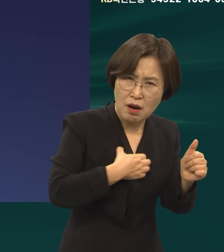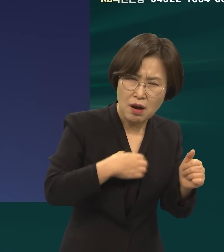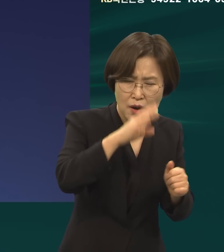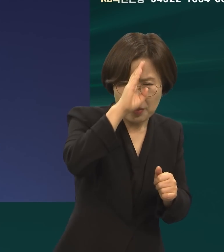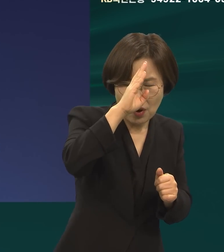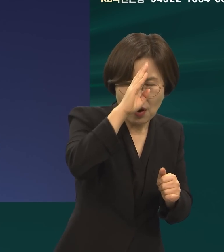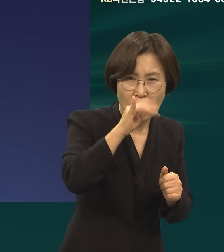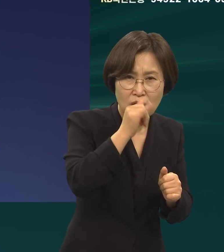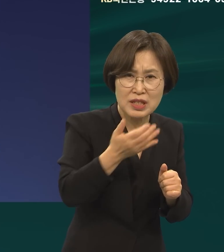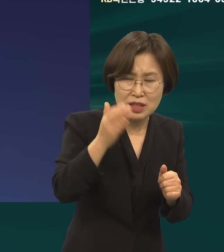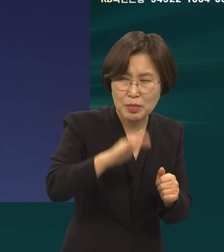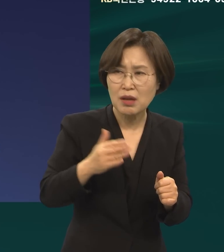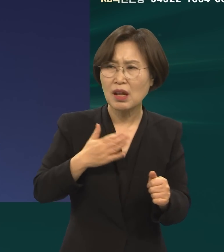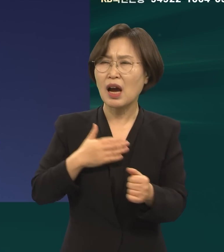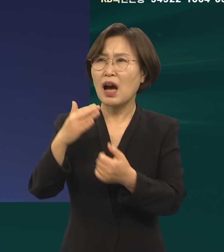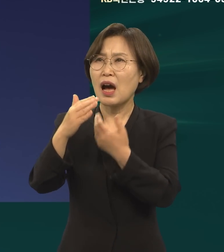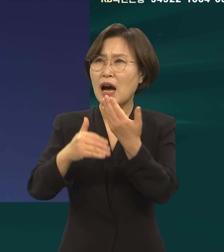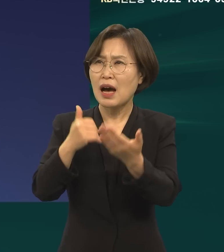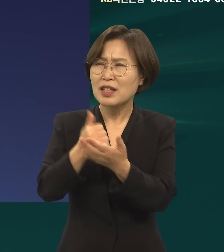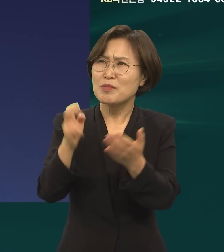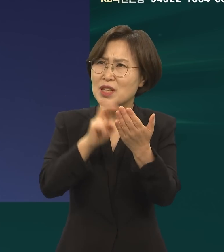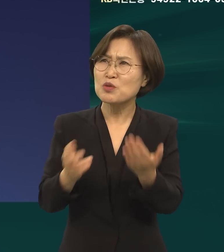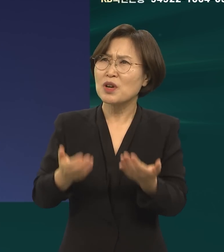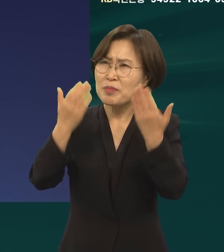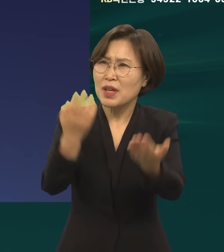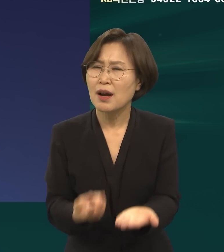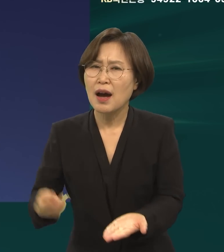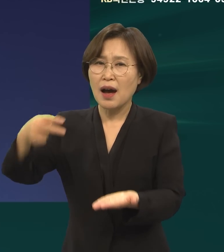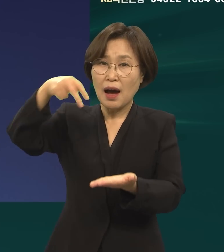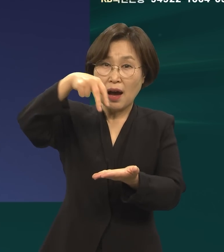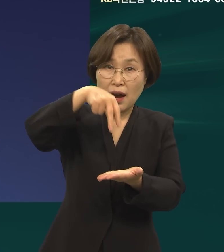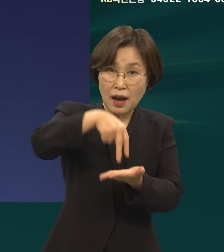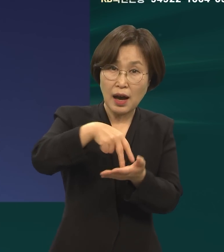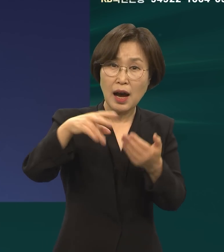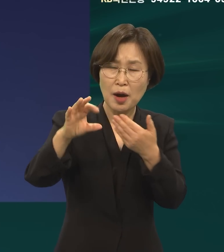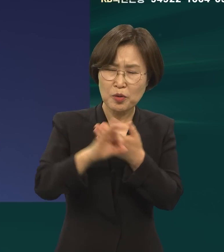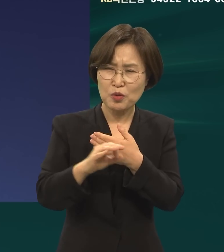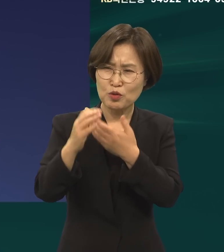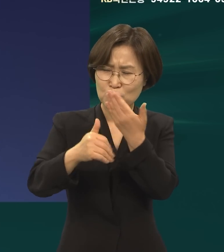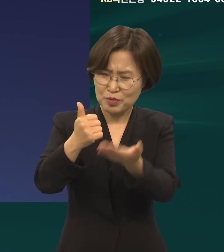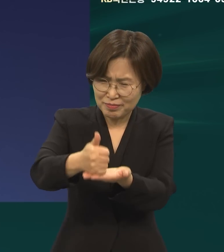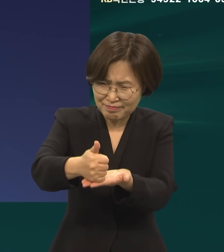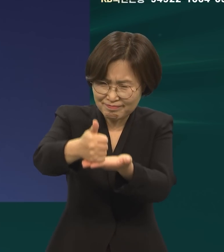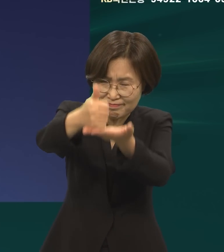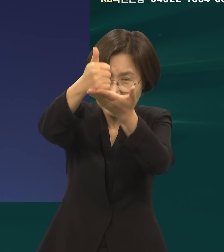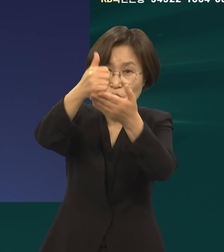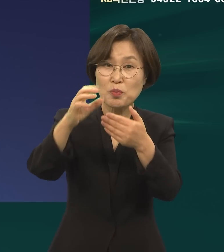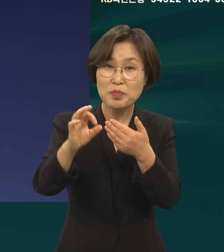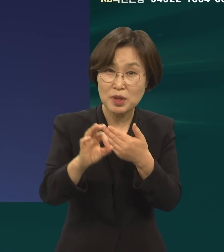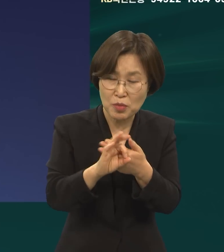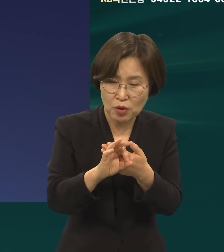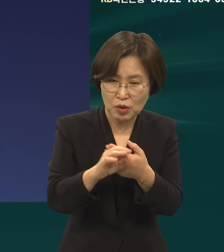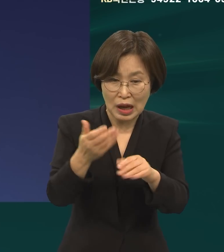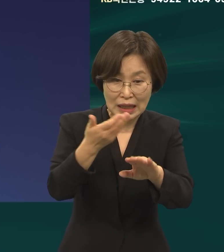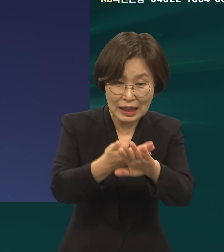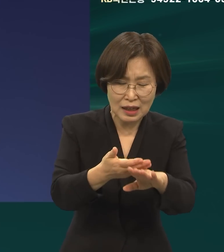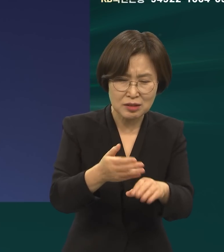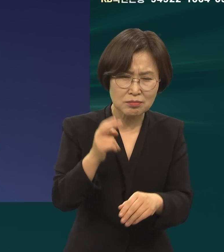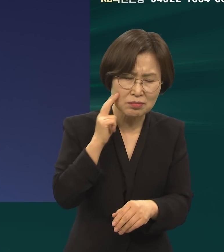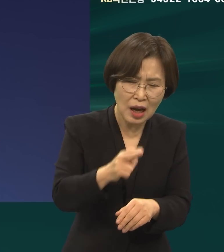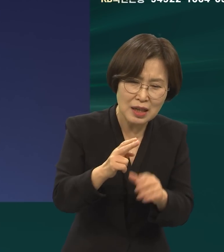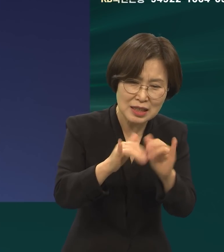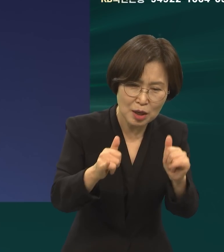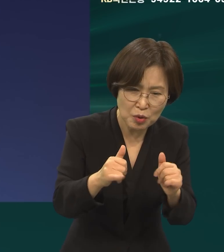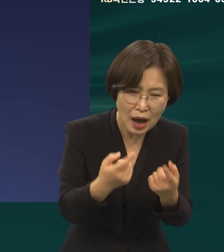있지만 나는 하나님을 찬송합니다 하고 일어서면 주님을 높이면 비극 속에 있는 사람이 또 일어나는 역사가 일어날